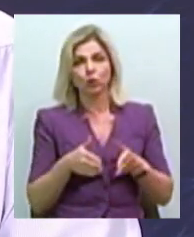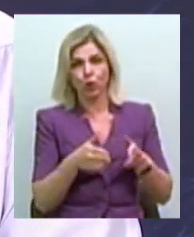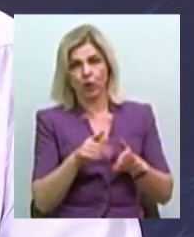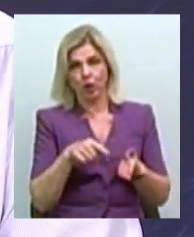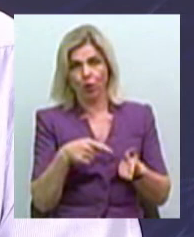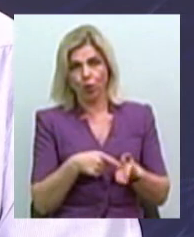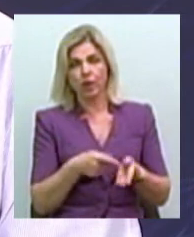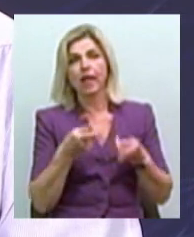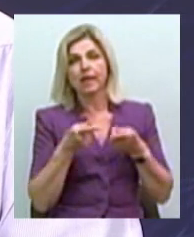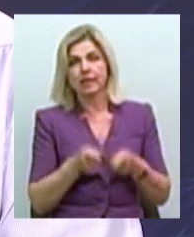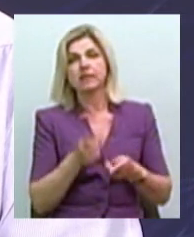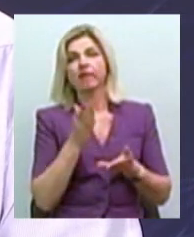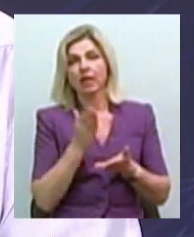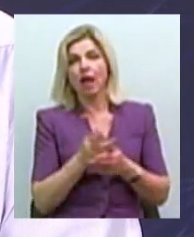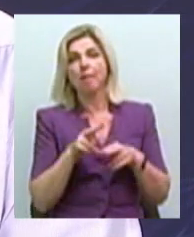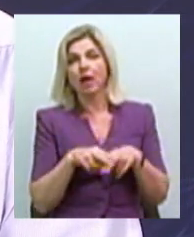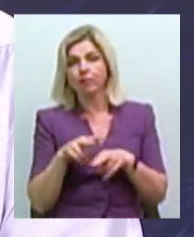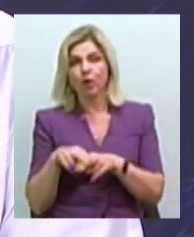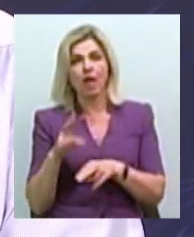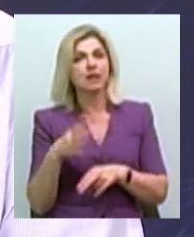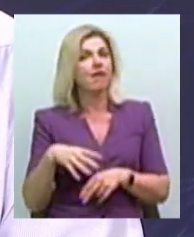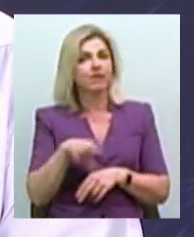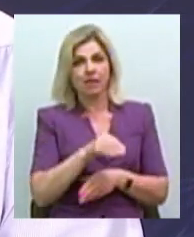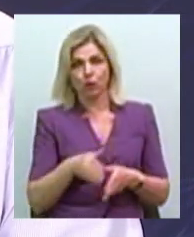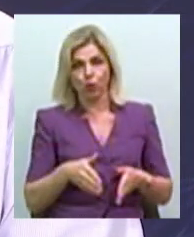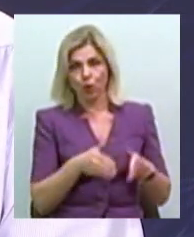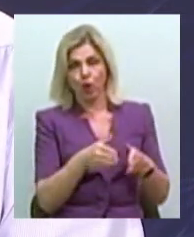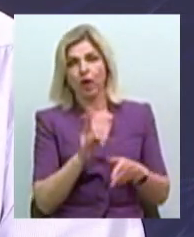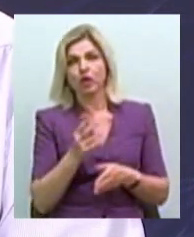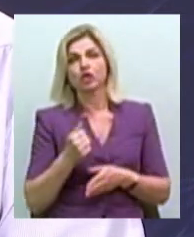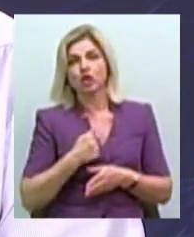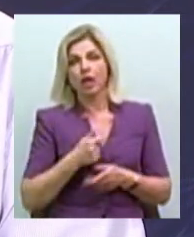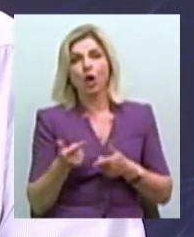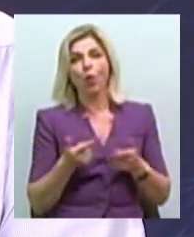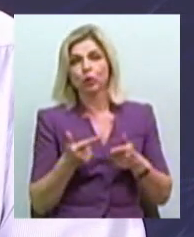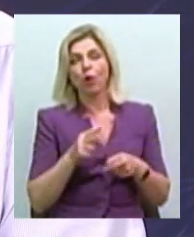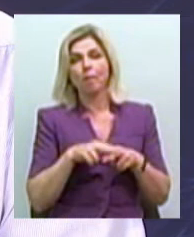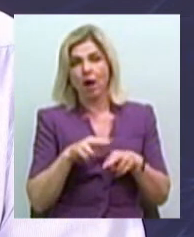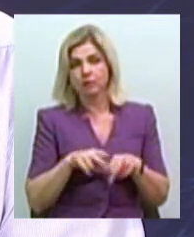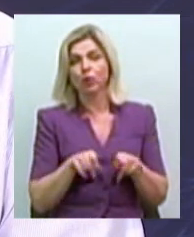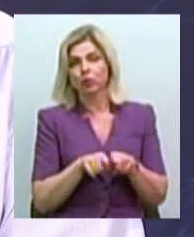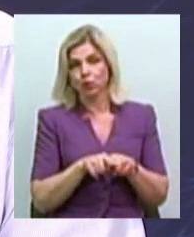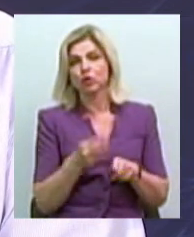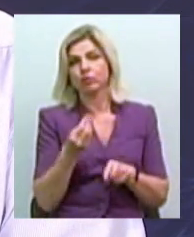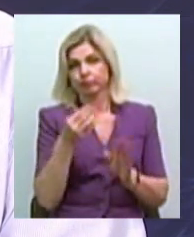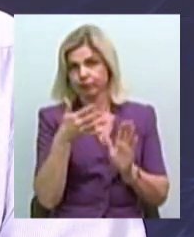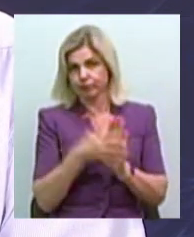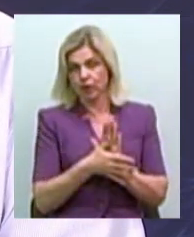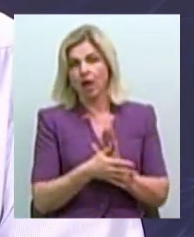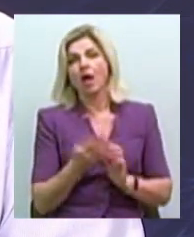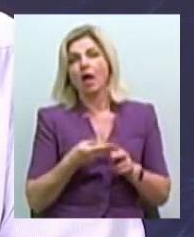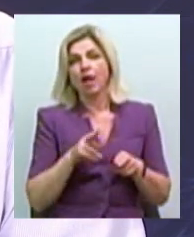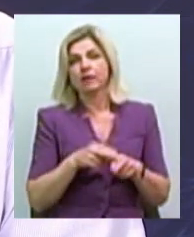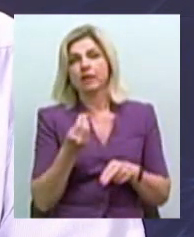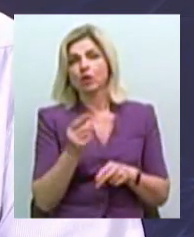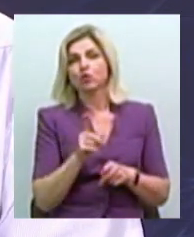Действительно, есть паспорта не на все дороги. К сожалению, изготовить паспорт это тоже стоит денег. К сожалению, тех денег, которые